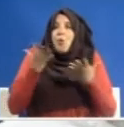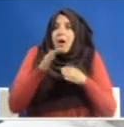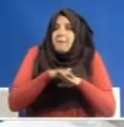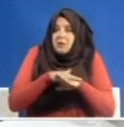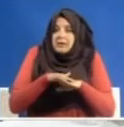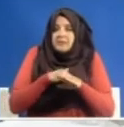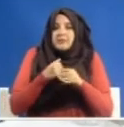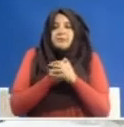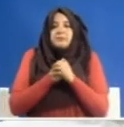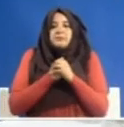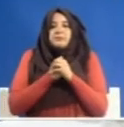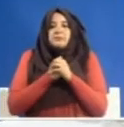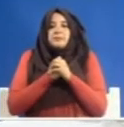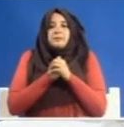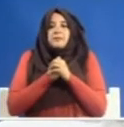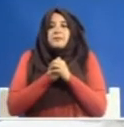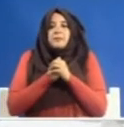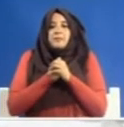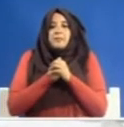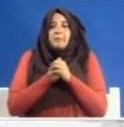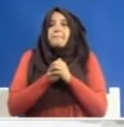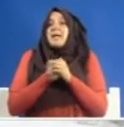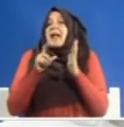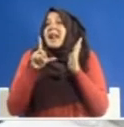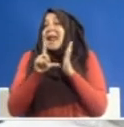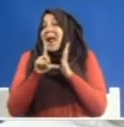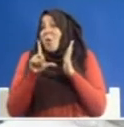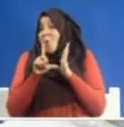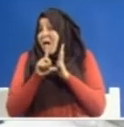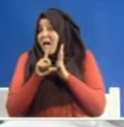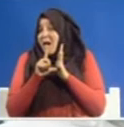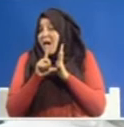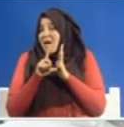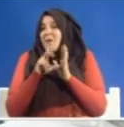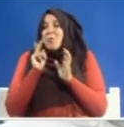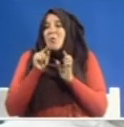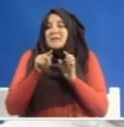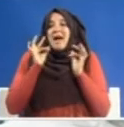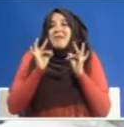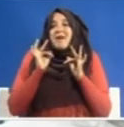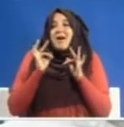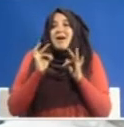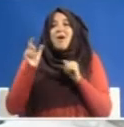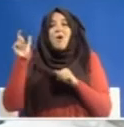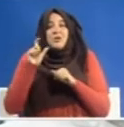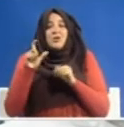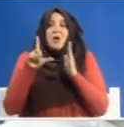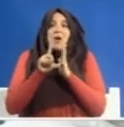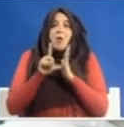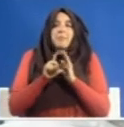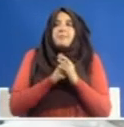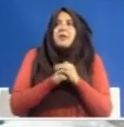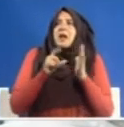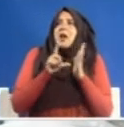بقدر الوقت المتاح. كي نرجع للقانون، مادة مسألة فيها شرع وفيها قانون، أن المادة 112